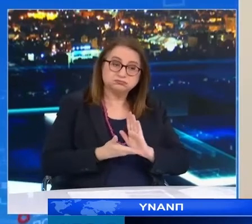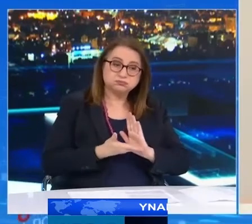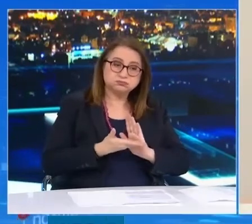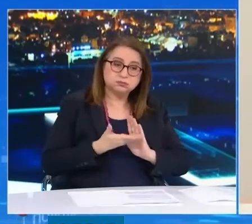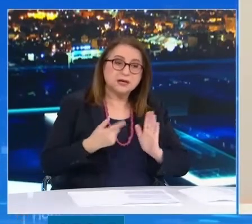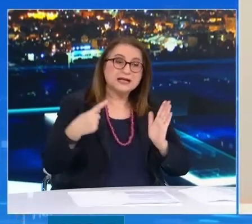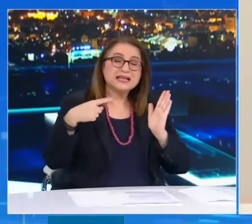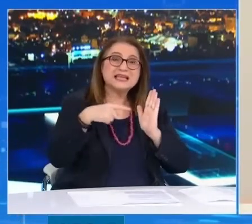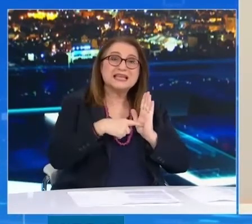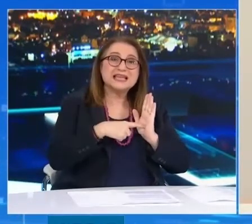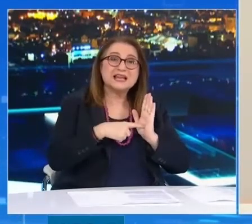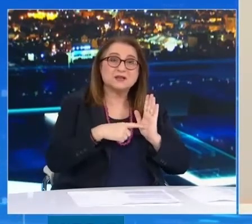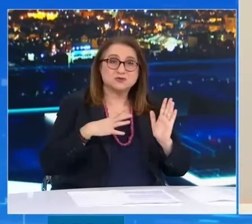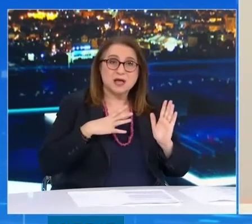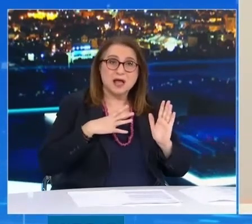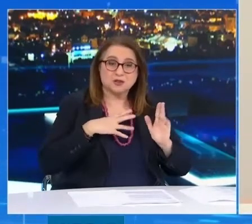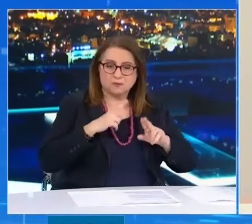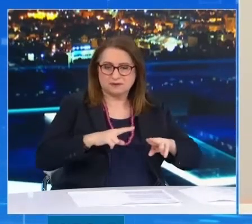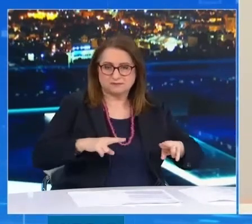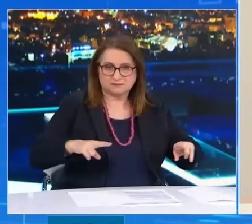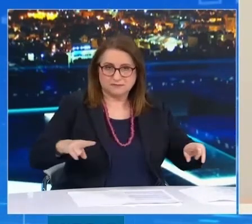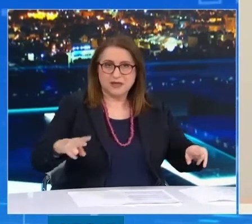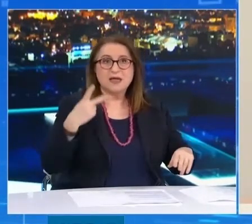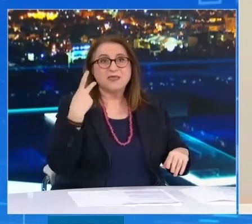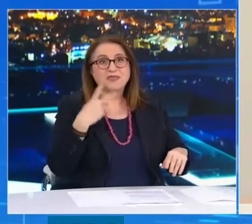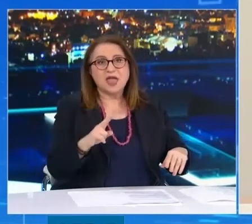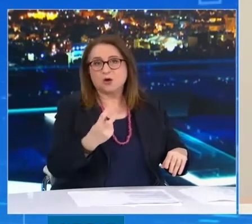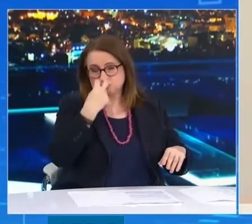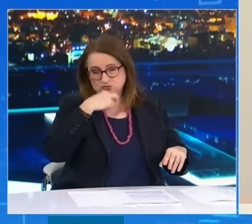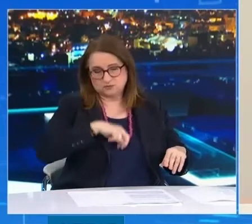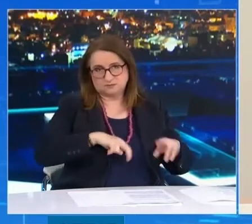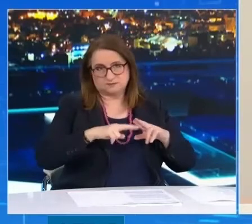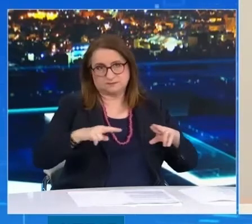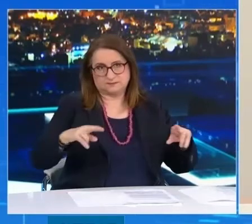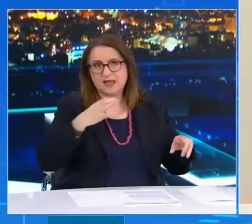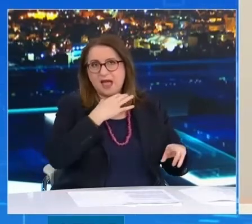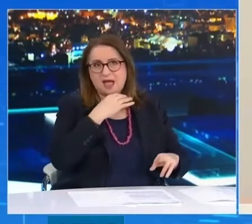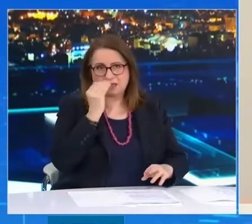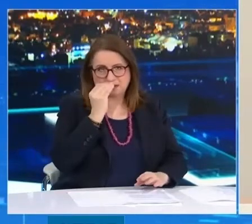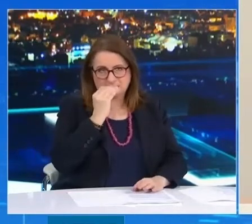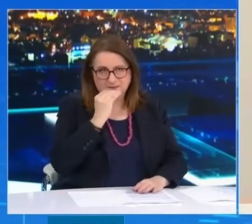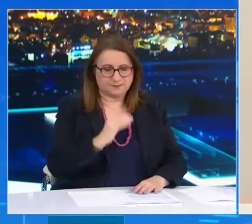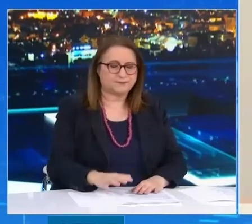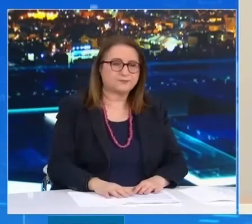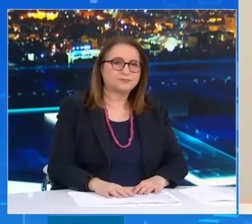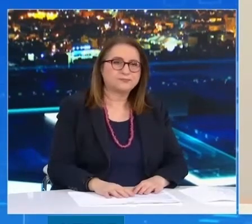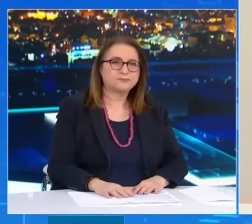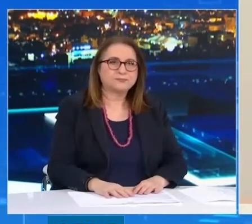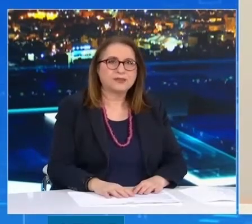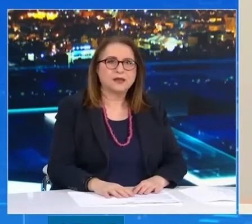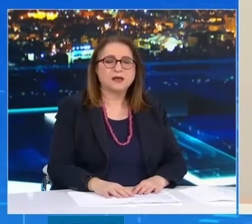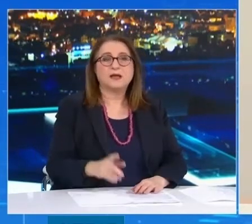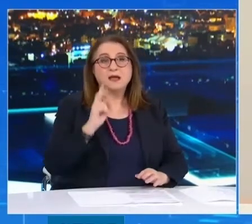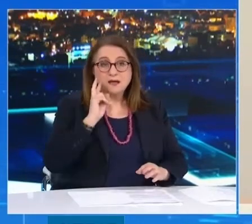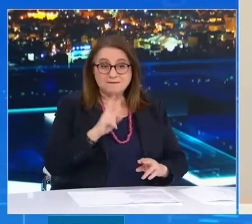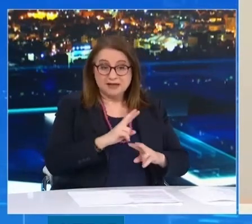1.000 ασθενείς να νοσηλεύονται σε απλές κλίνες και σχεδόν 200 διασωληνωμένους ασθενείς. Είναι σαφές ότι η σταθεροποίηση